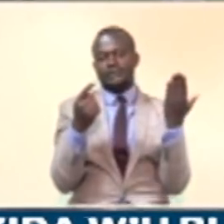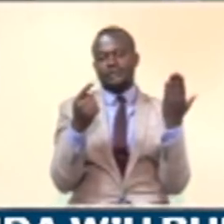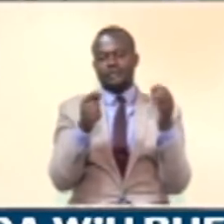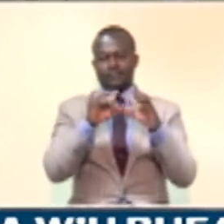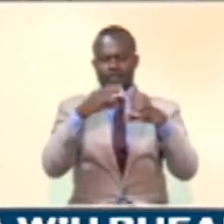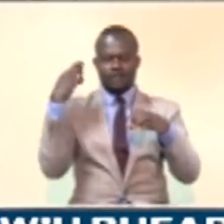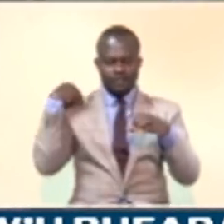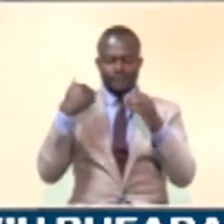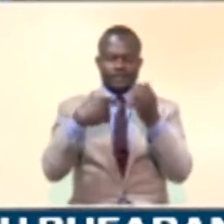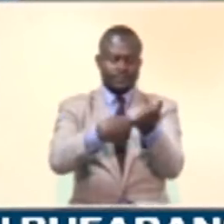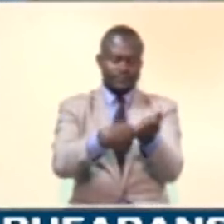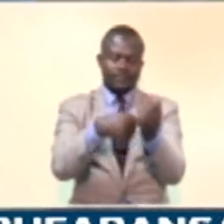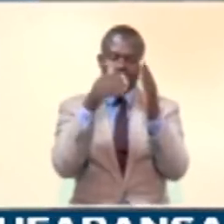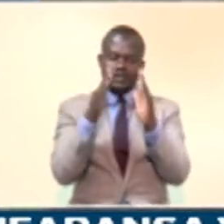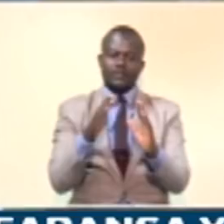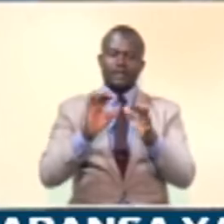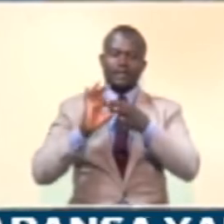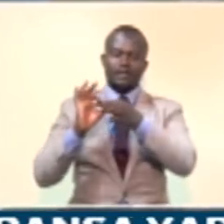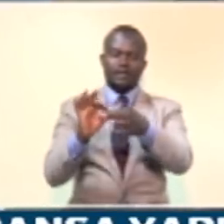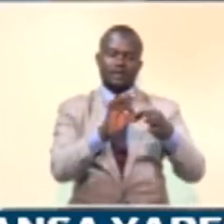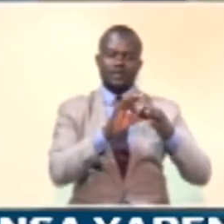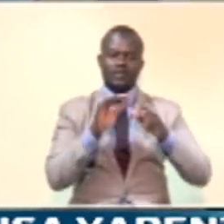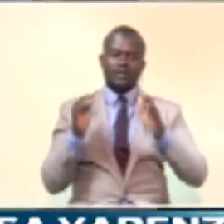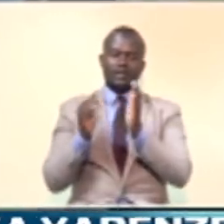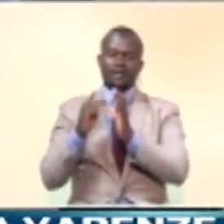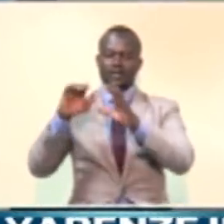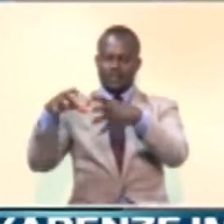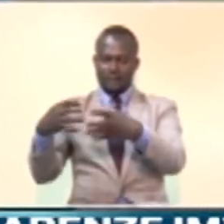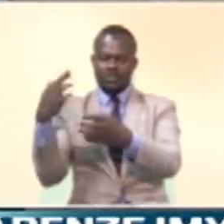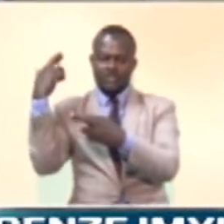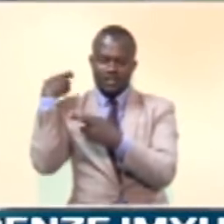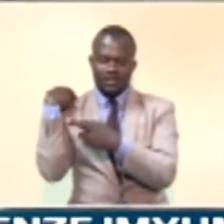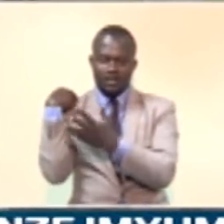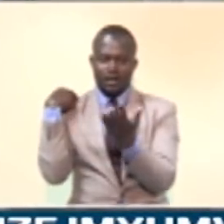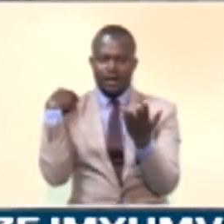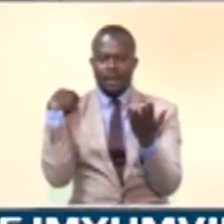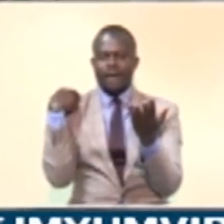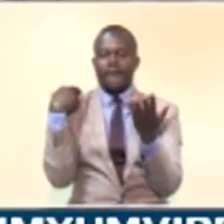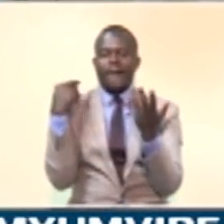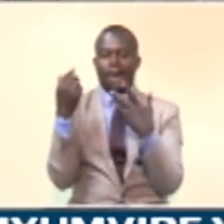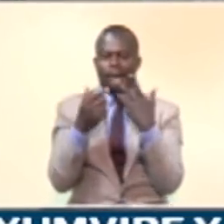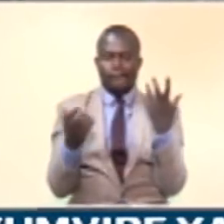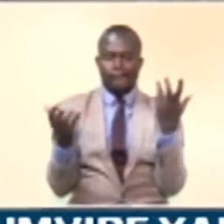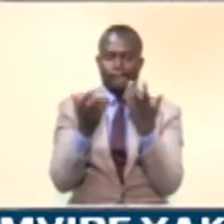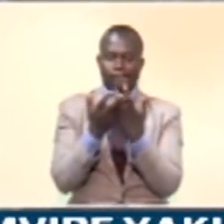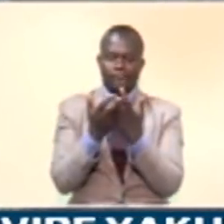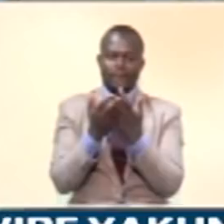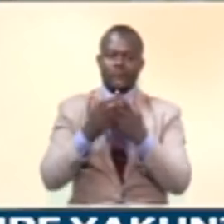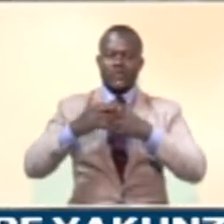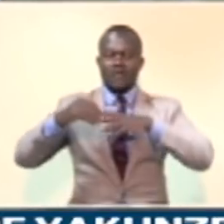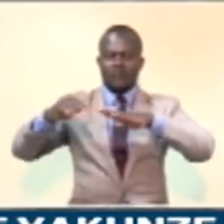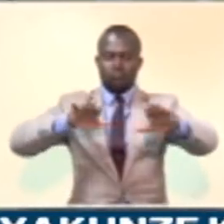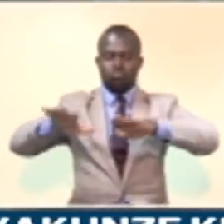timu ishinzwe iby'ubuvuzi turi kumwe hari timu ishinzwe ibijyanye n'ibi